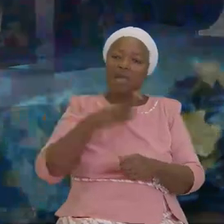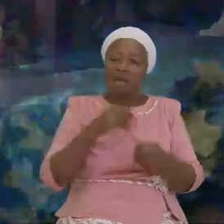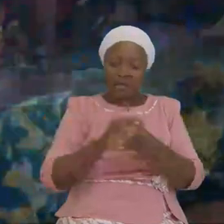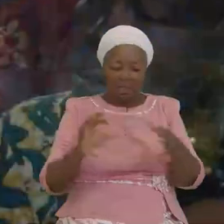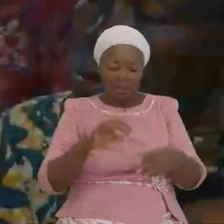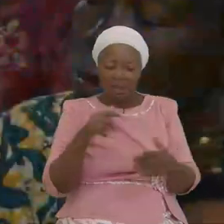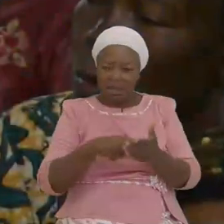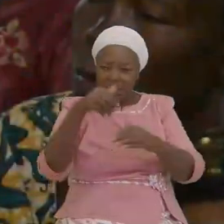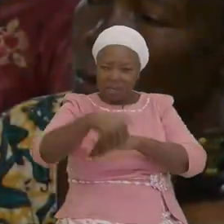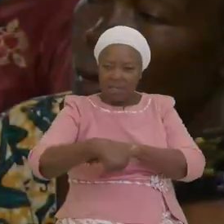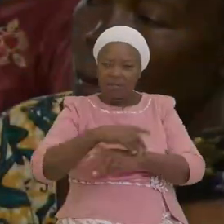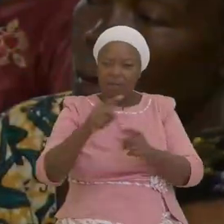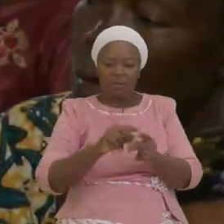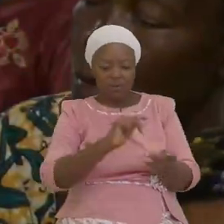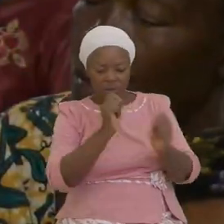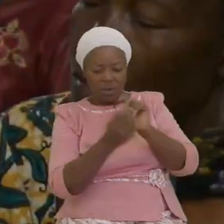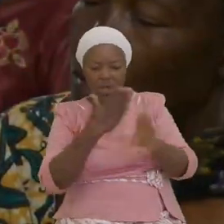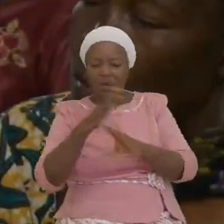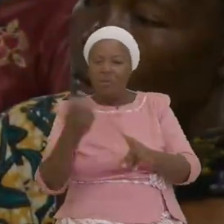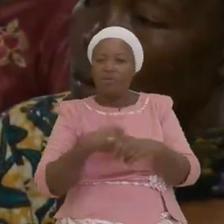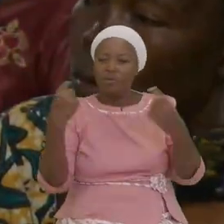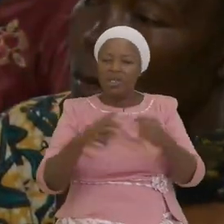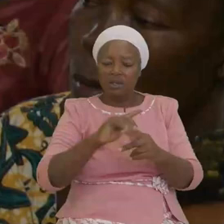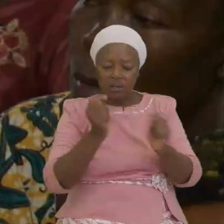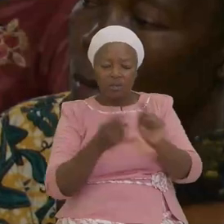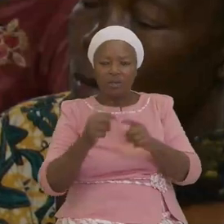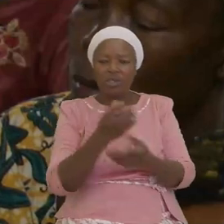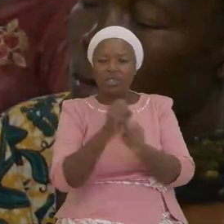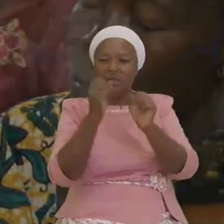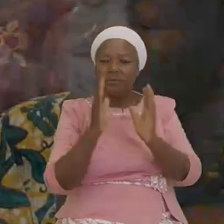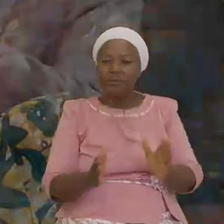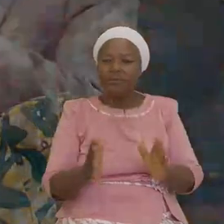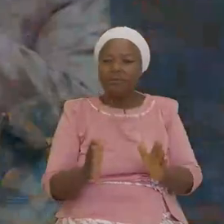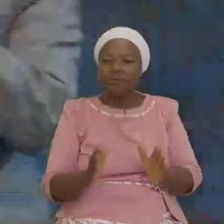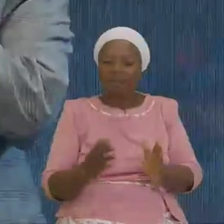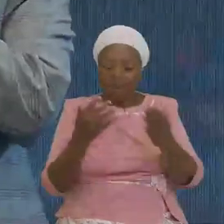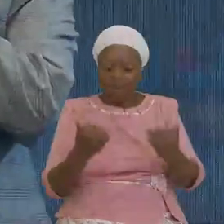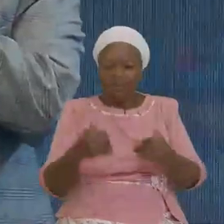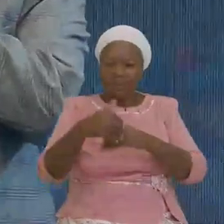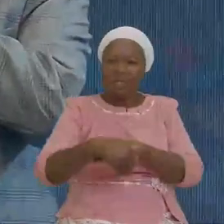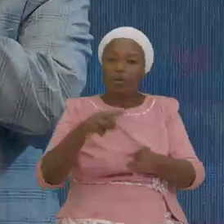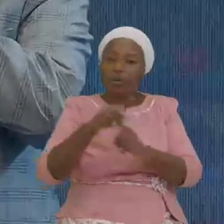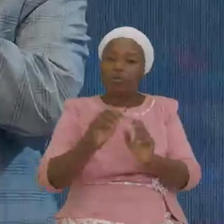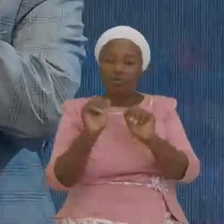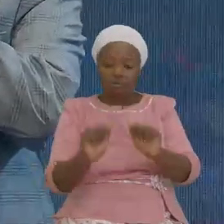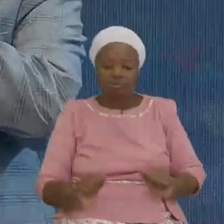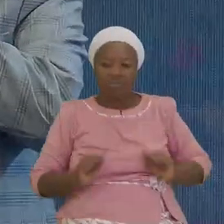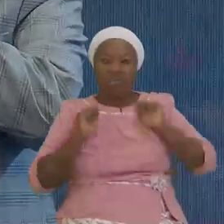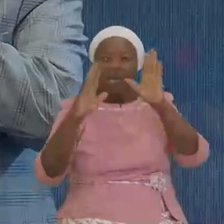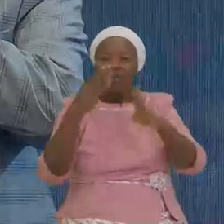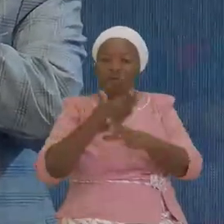soir, comme vous allez vous connecter à lui, ce soir, comme vous allez vous détourner du péché pour vous tourner vers le